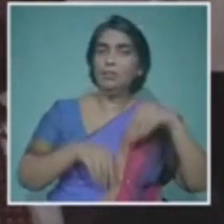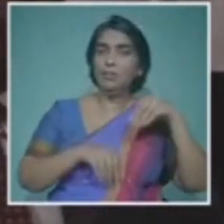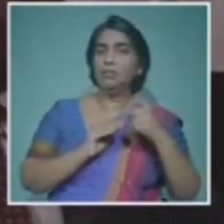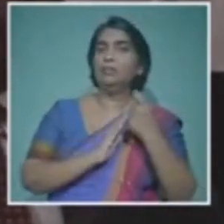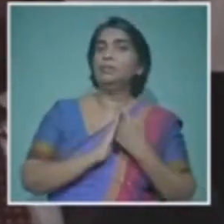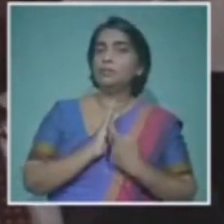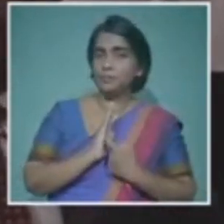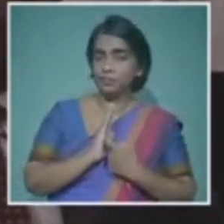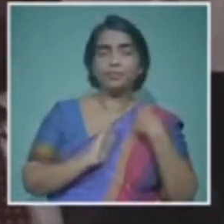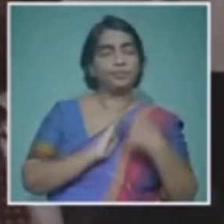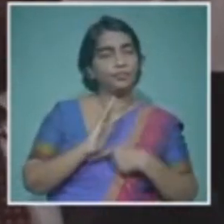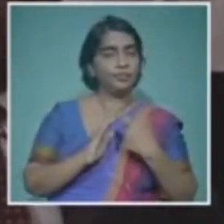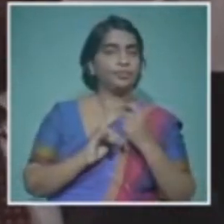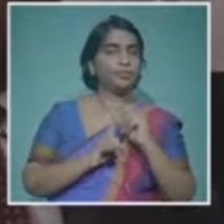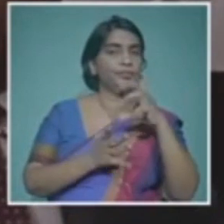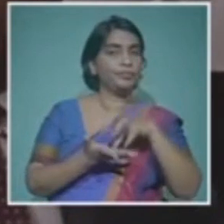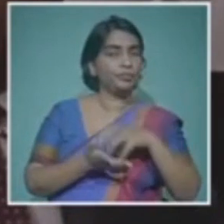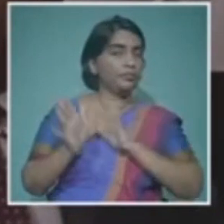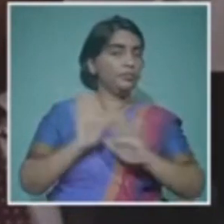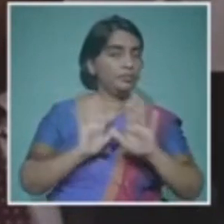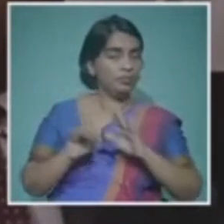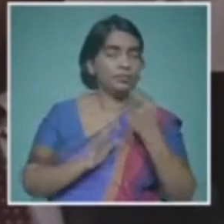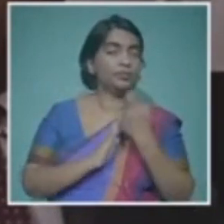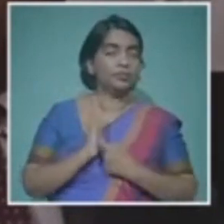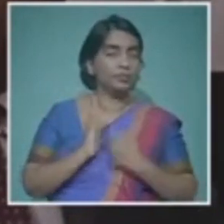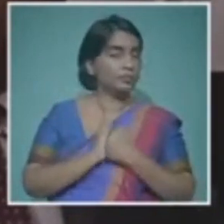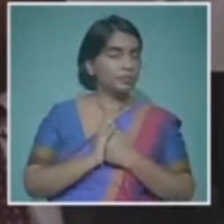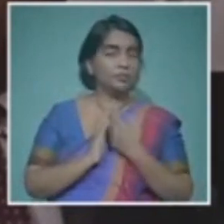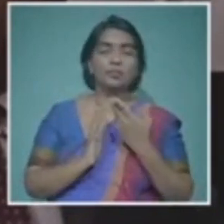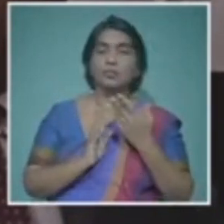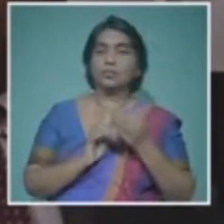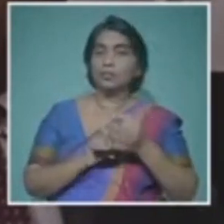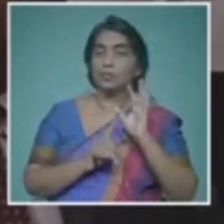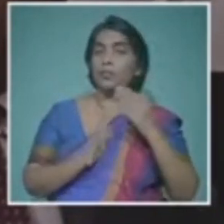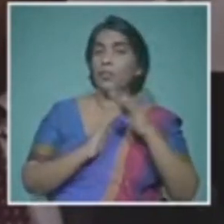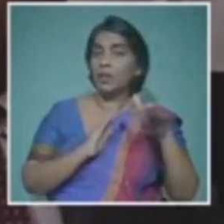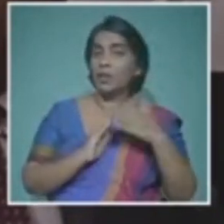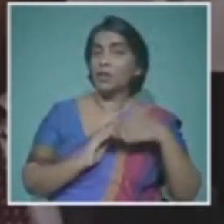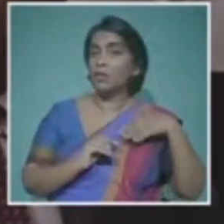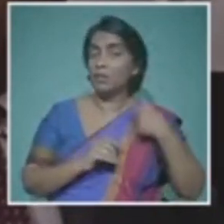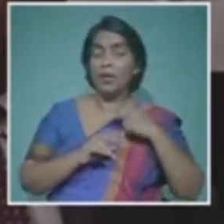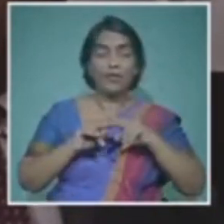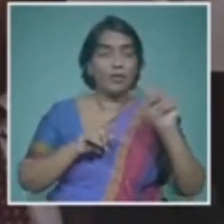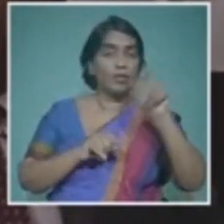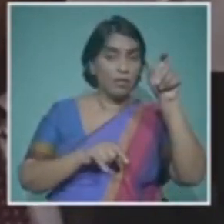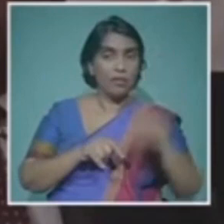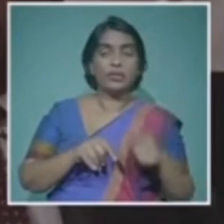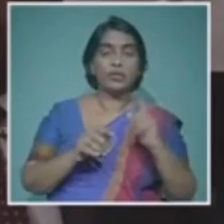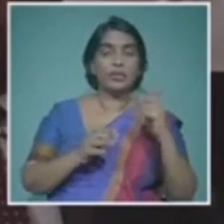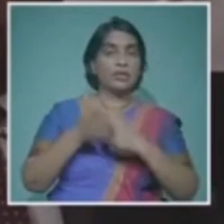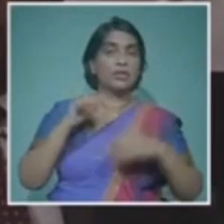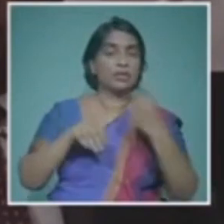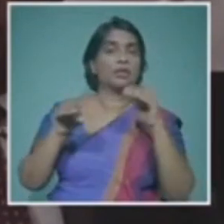ළඟට ලංකාවේ පළාත් පාලන මැතිවරණ නීතියෙන් ගරු සභාපතිතුමනි ගමේ ඉන්න ශ්‍රේෂ්ඨ නිලධාරියාට ඡන්දය ඉල්ලන්න බෑ.